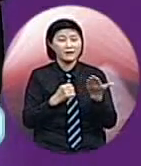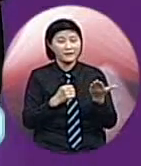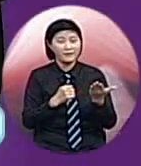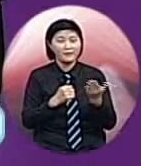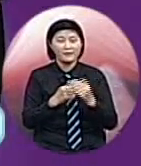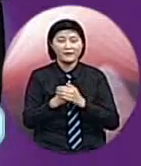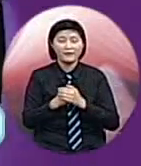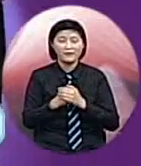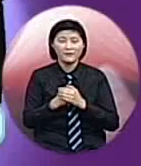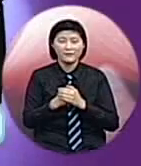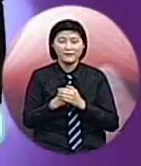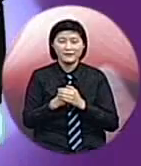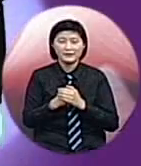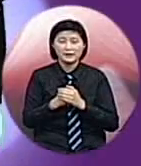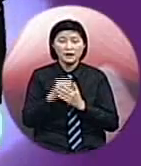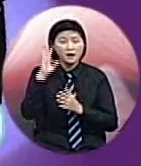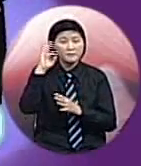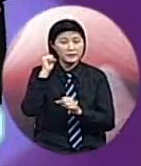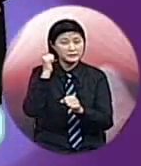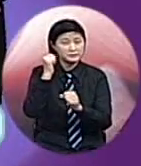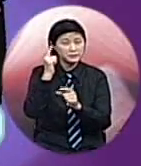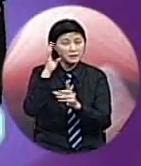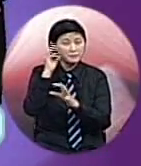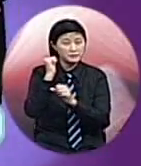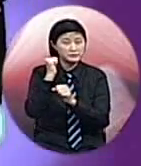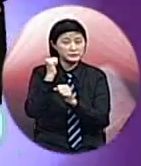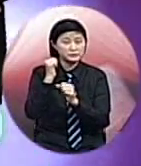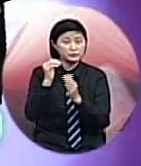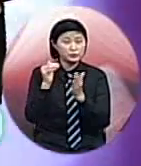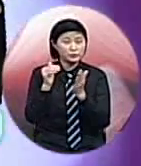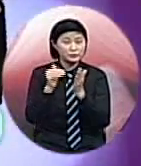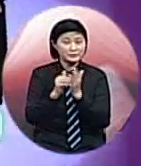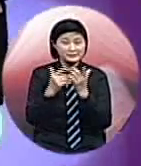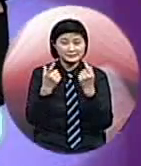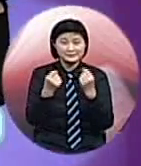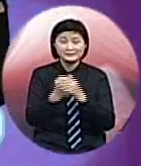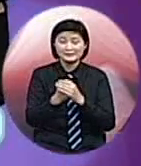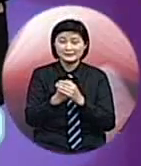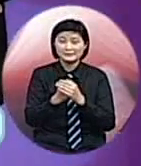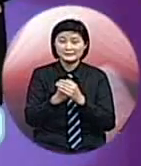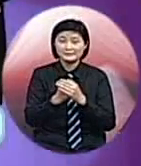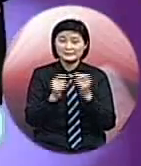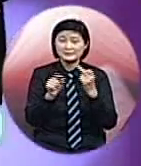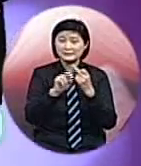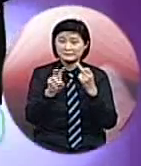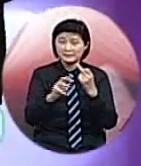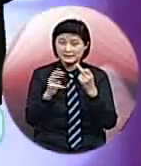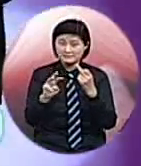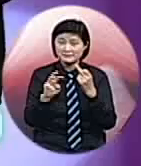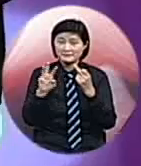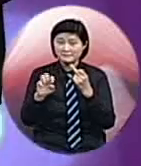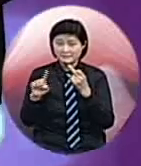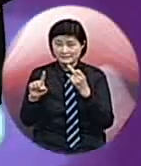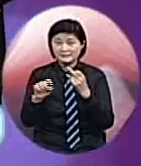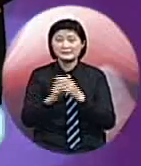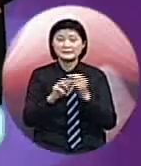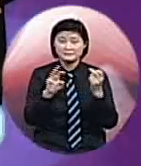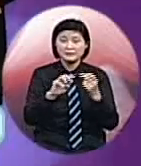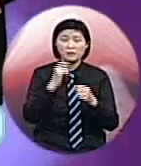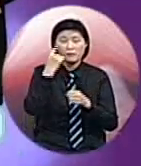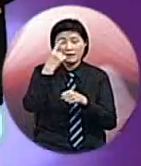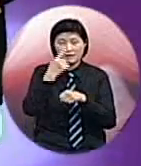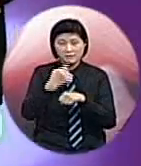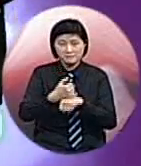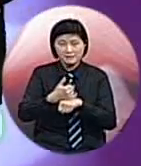네. 이제 며칠 안 남았죠. 네. 30일, 31일이면 그 우리 또 행사가 있죠. 네. 30일 날은